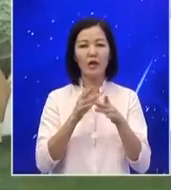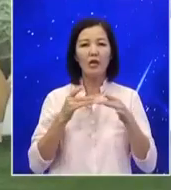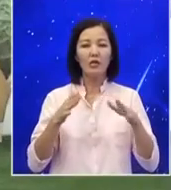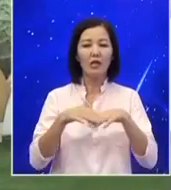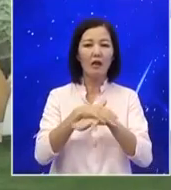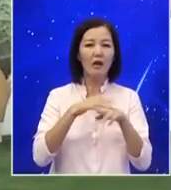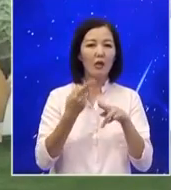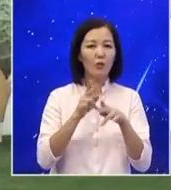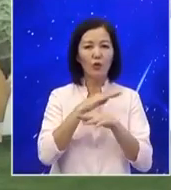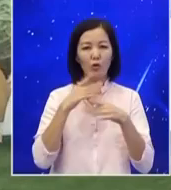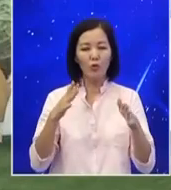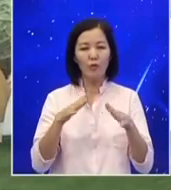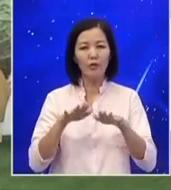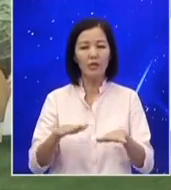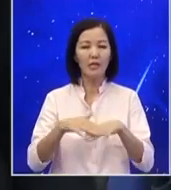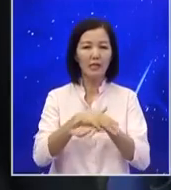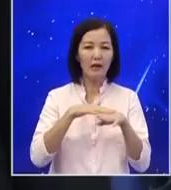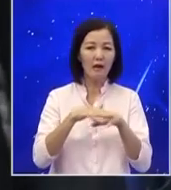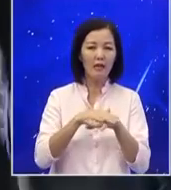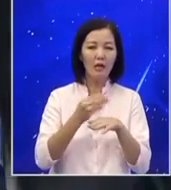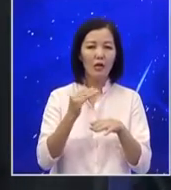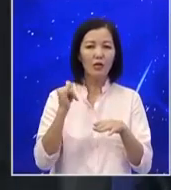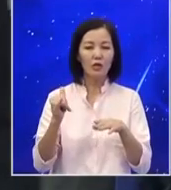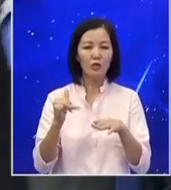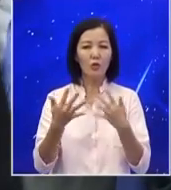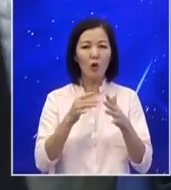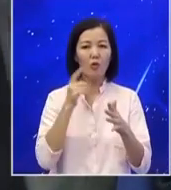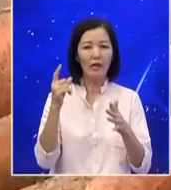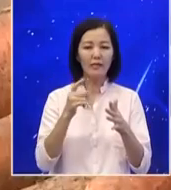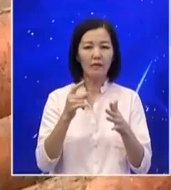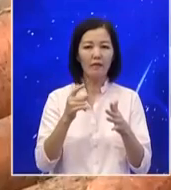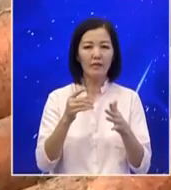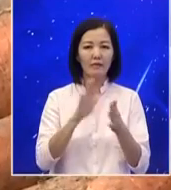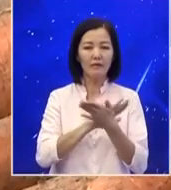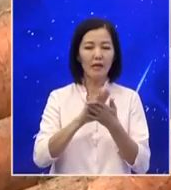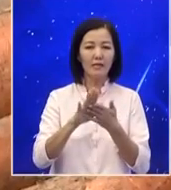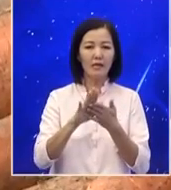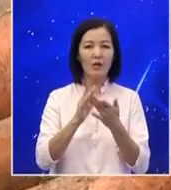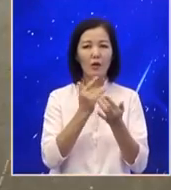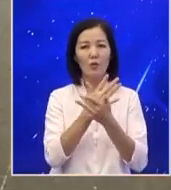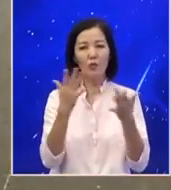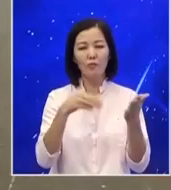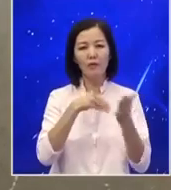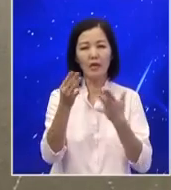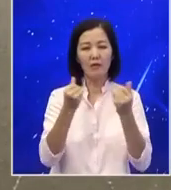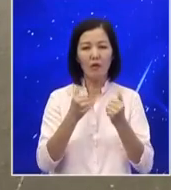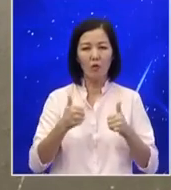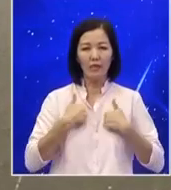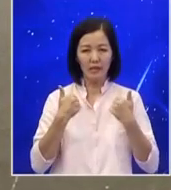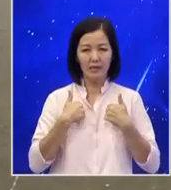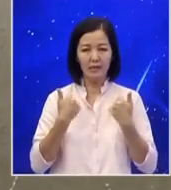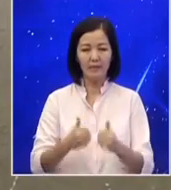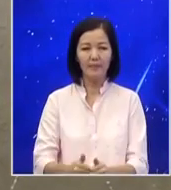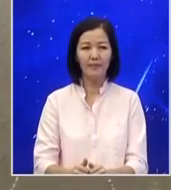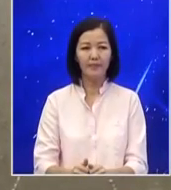халықтың қарасы көп. Жергілікті тұрғындар жетсулық фермерлердің табиғи өнімін алуға асықты. Продукты очень неплохие,